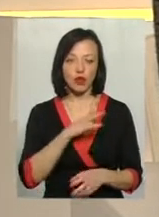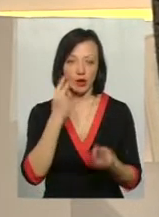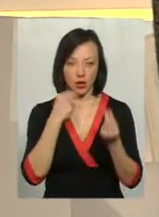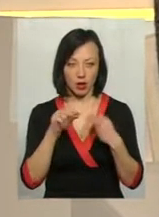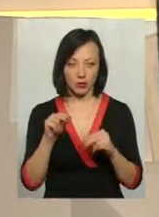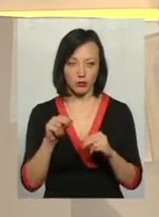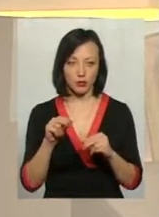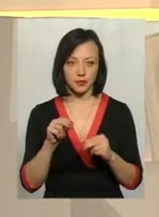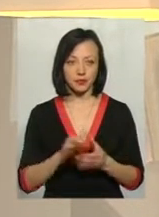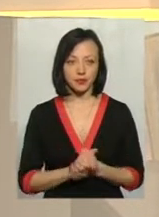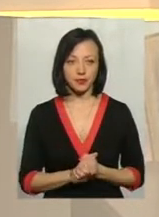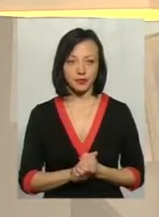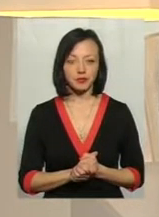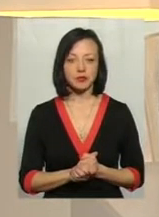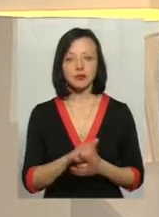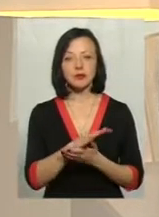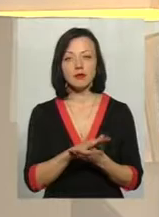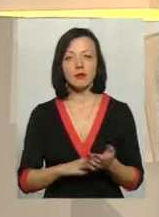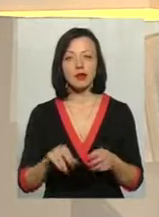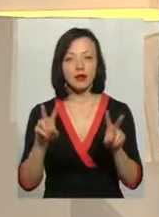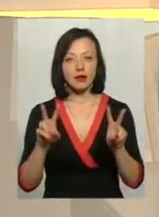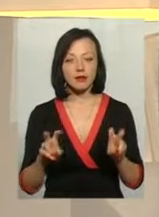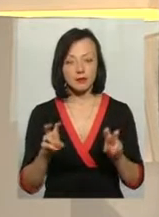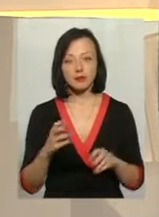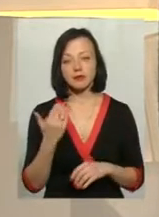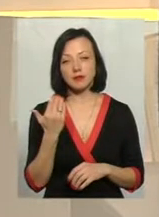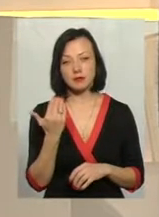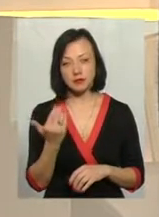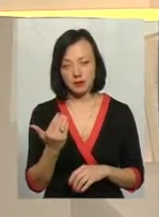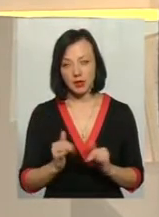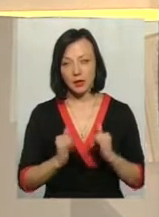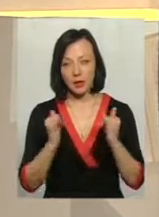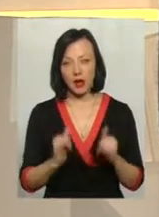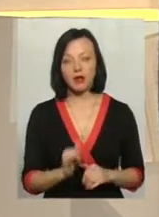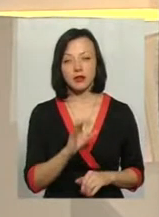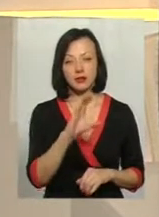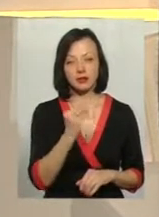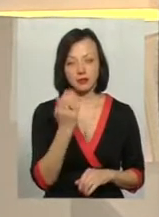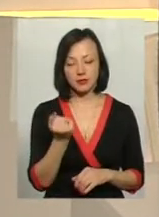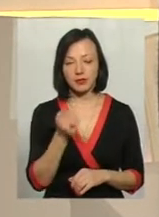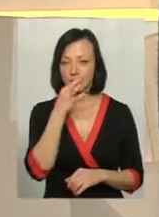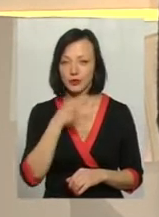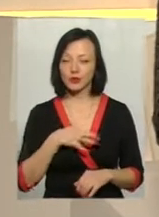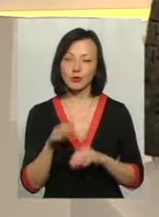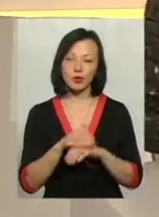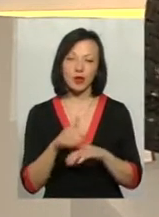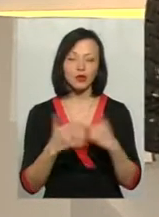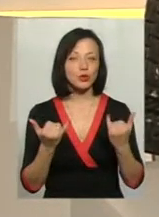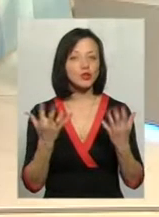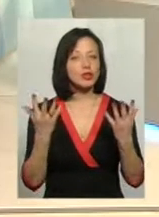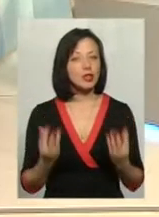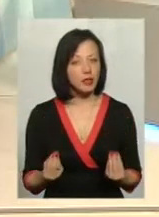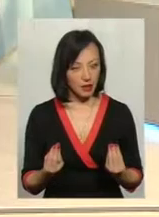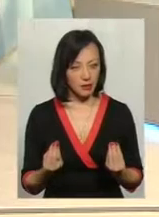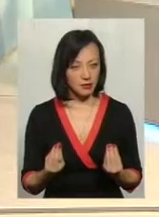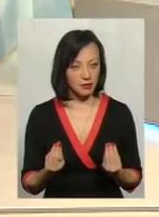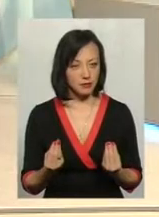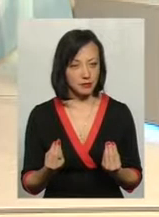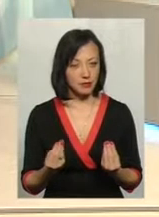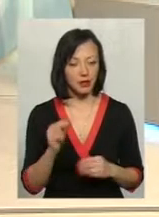кращою. В продовження теми, пане Олександре, скажіть, будь ласка, на сьогоднішній день, наразі,